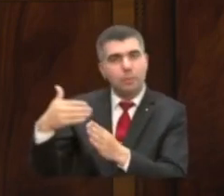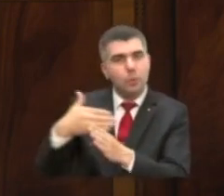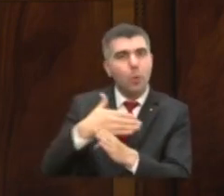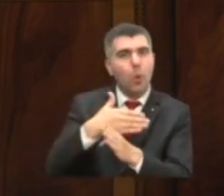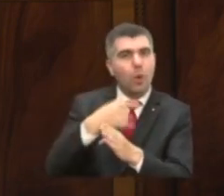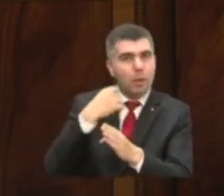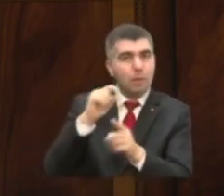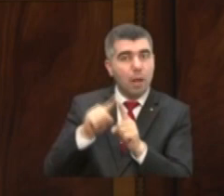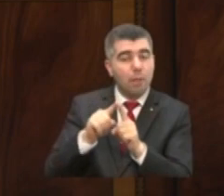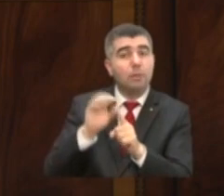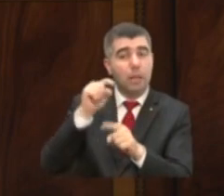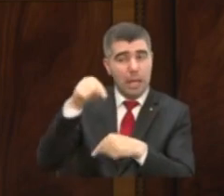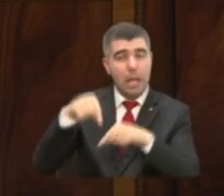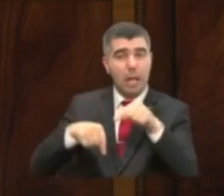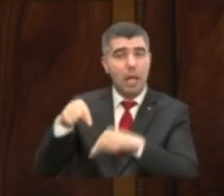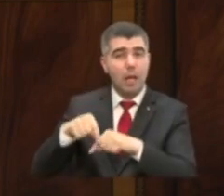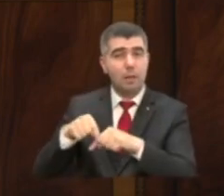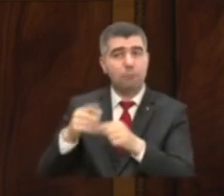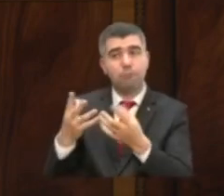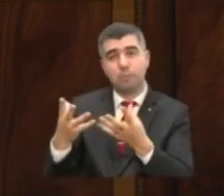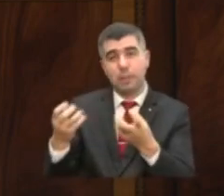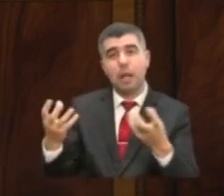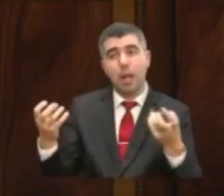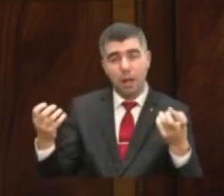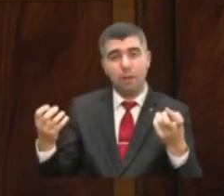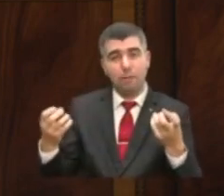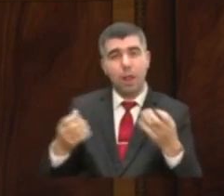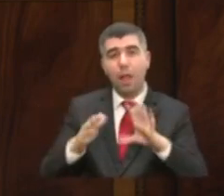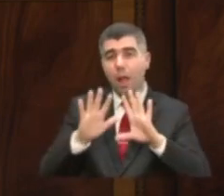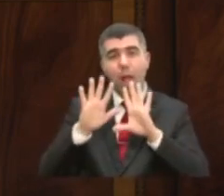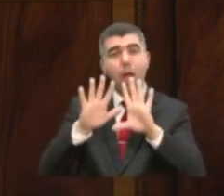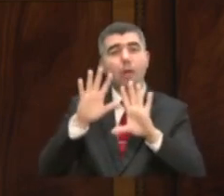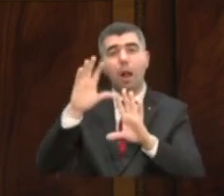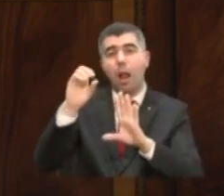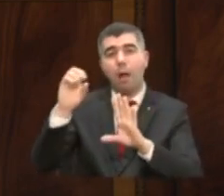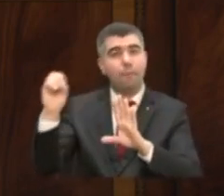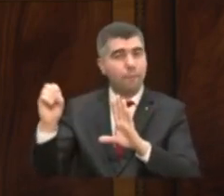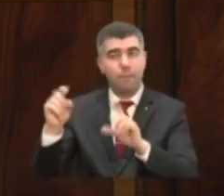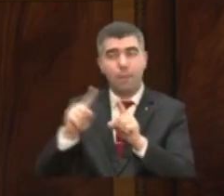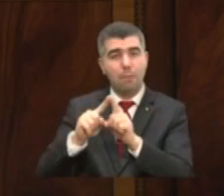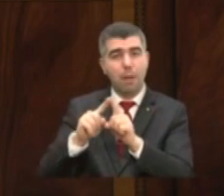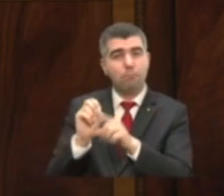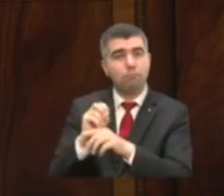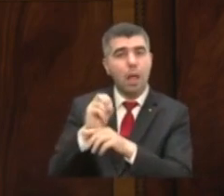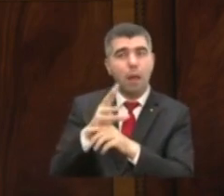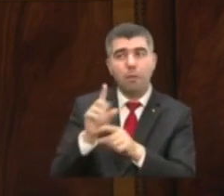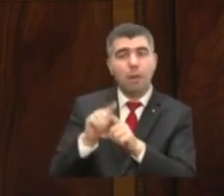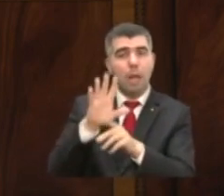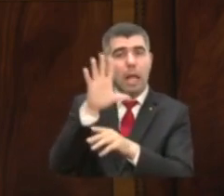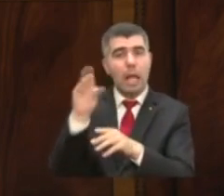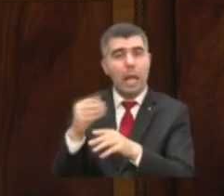استقرار من قبل عشرات الآلاف من هؤلاء المهاجرين من مختلف دول